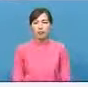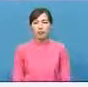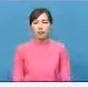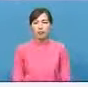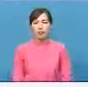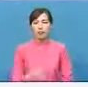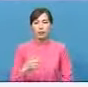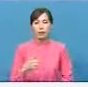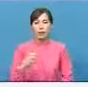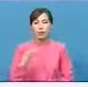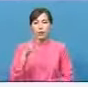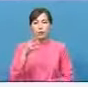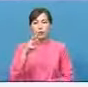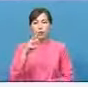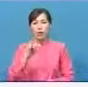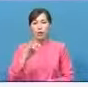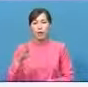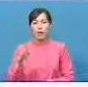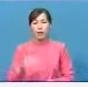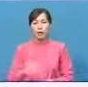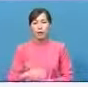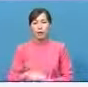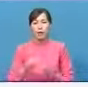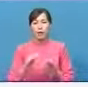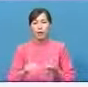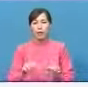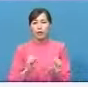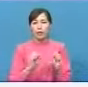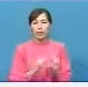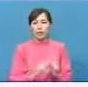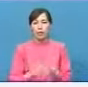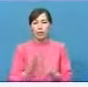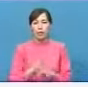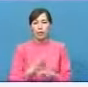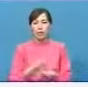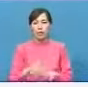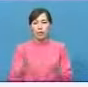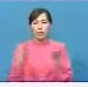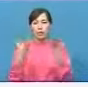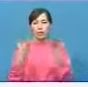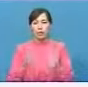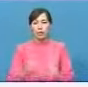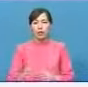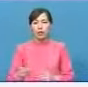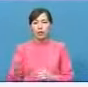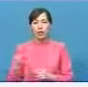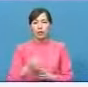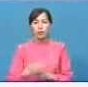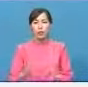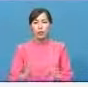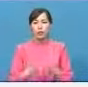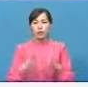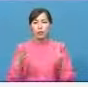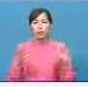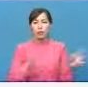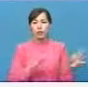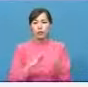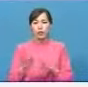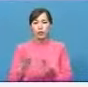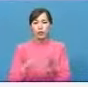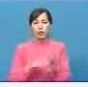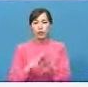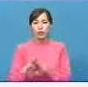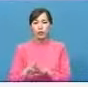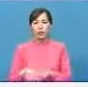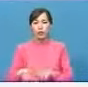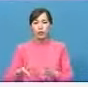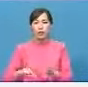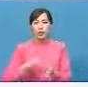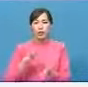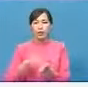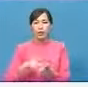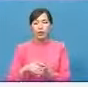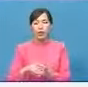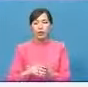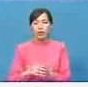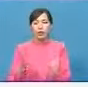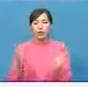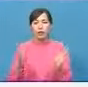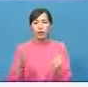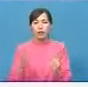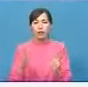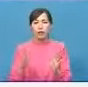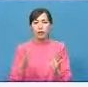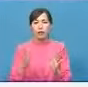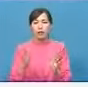маусым балаларды қорғау халықаралық күні ауданда үлкен шара өткізіп, орталық саябақта. Бұл мереке